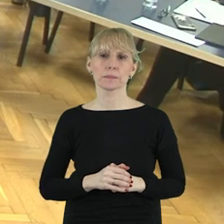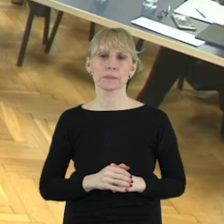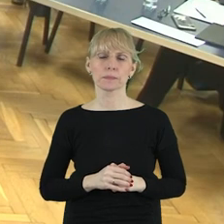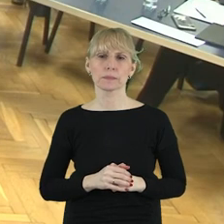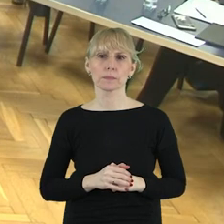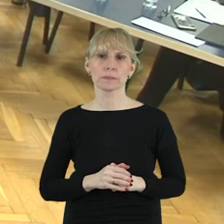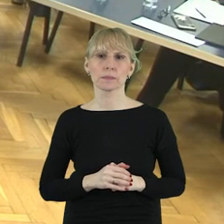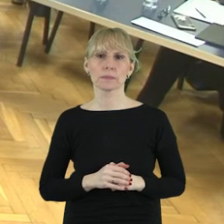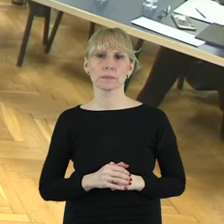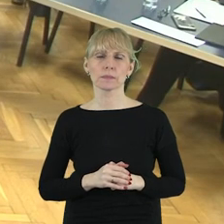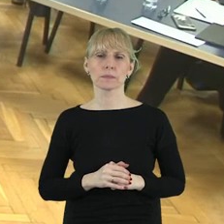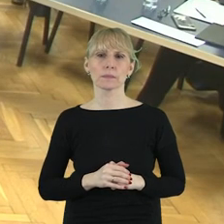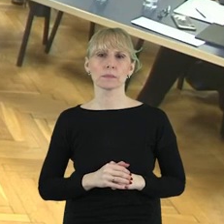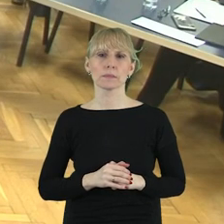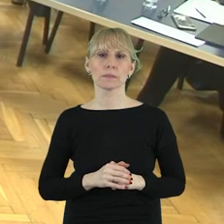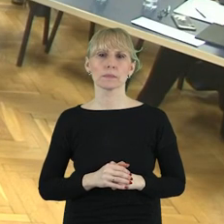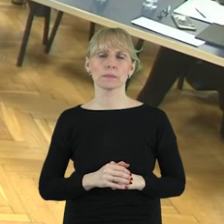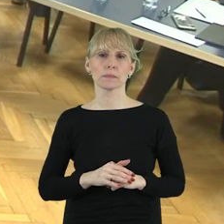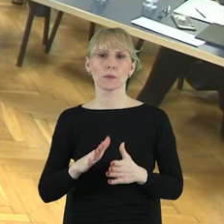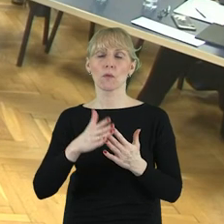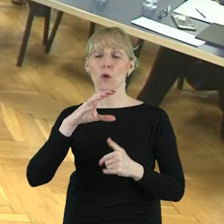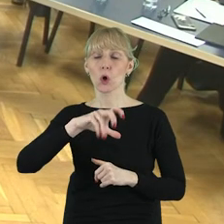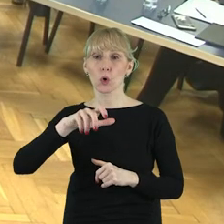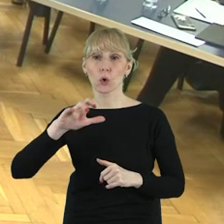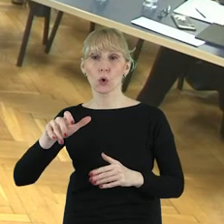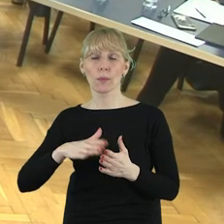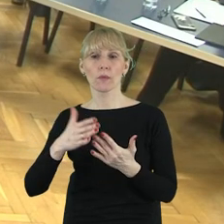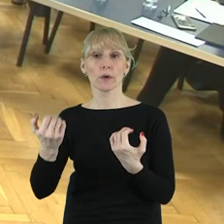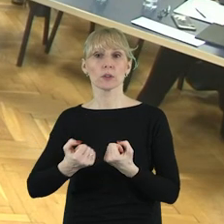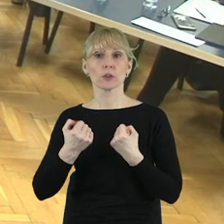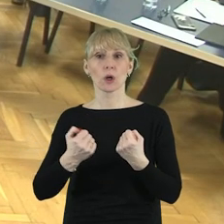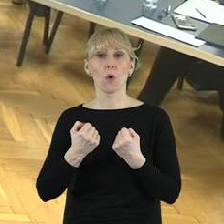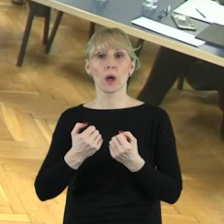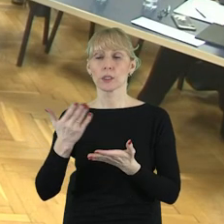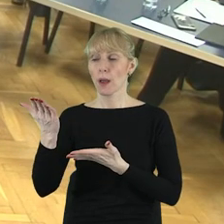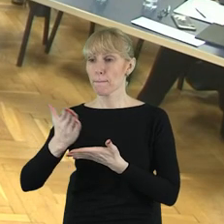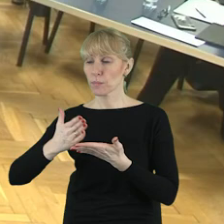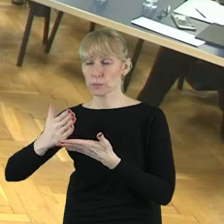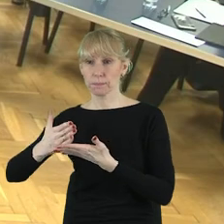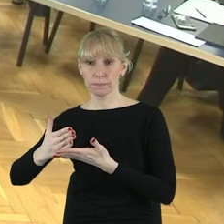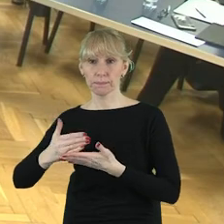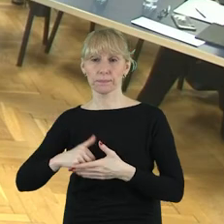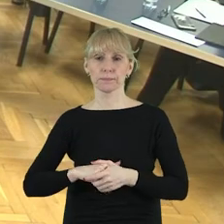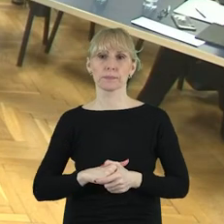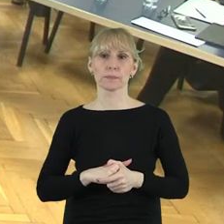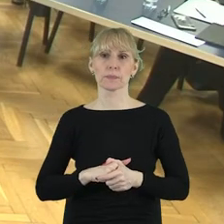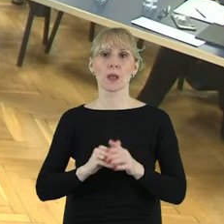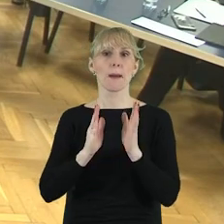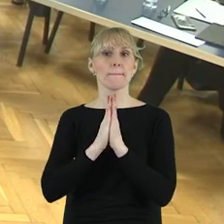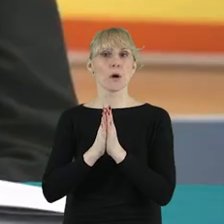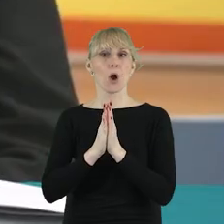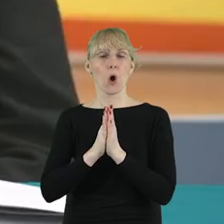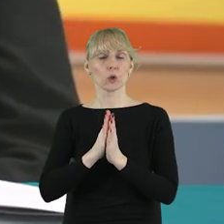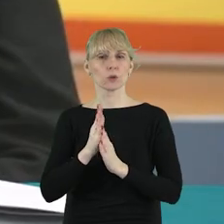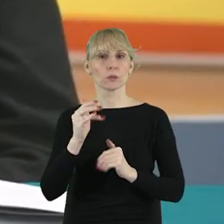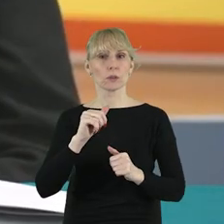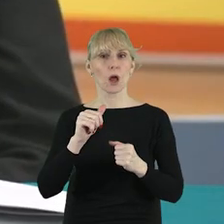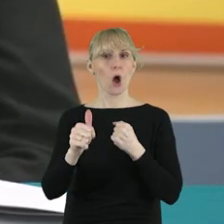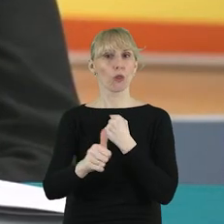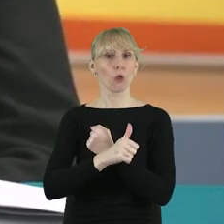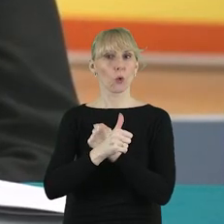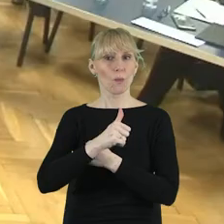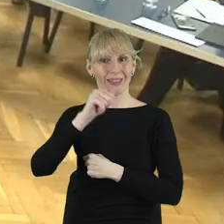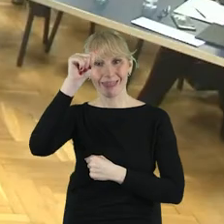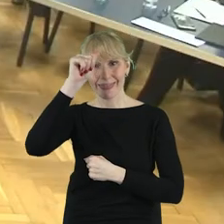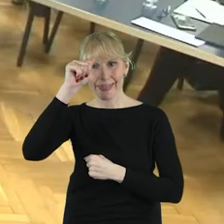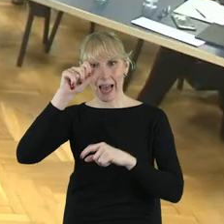potwierdzające pojawienie się w lokalnej grupie działania przedstawicieli poszczególnych sektorów. Prosiłbym o wymienienie z nazwy